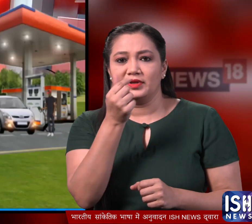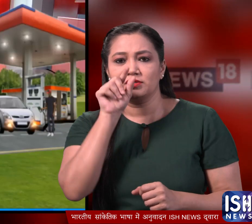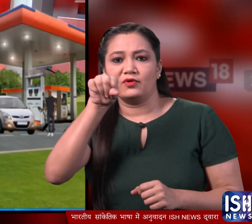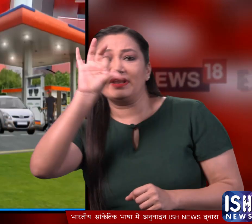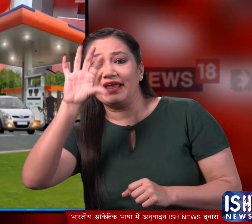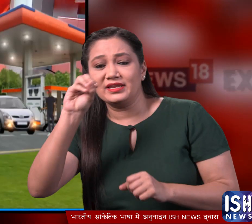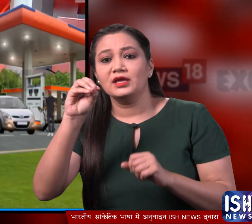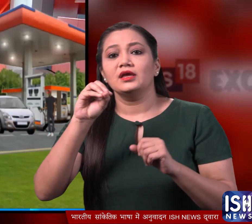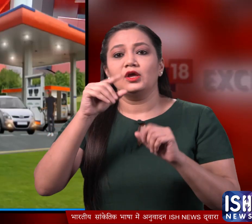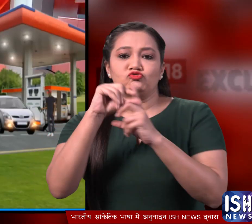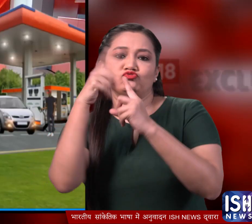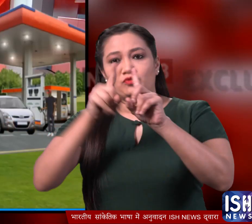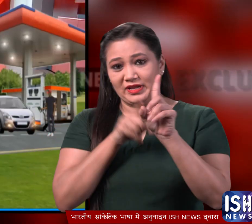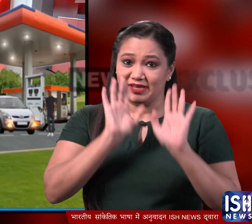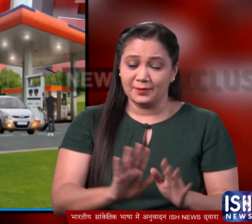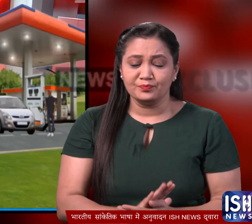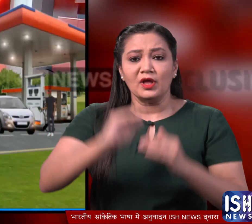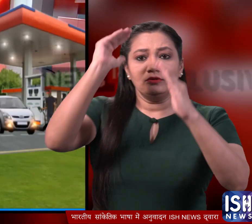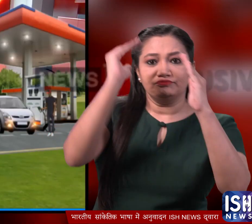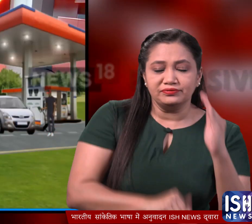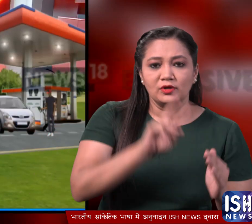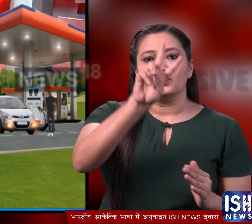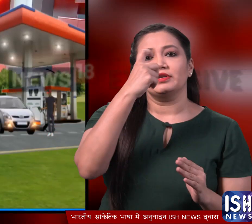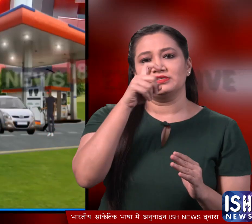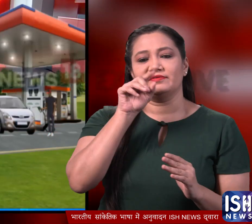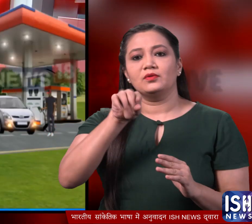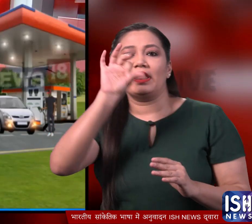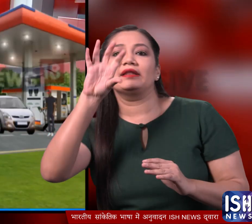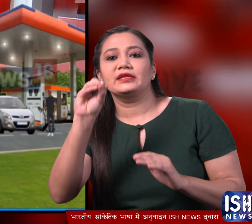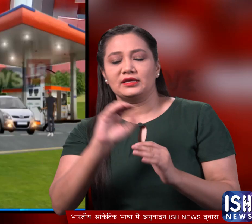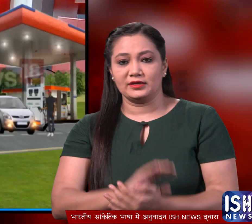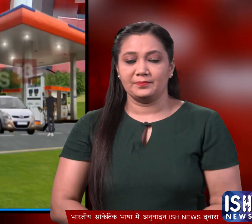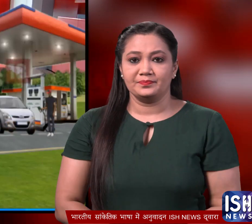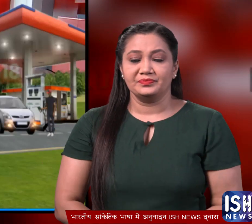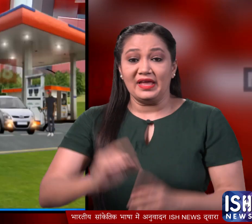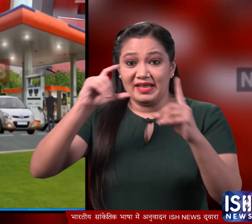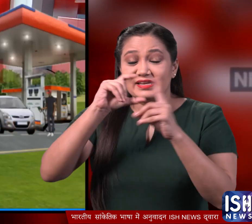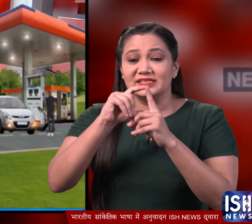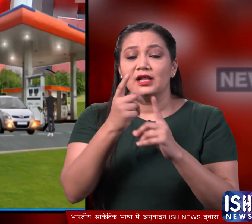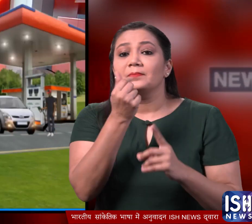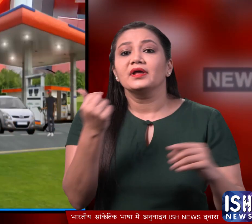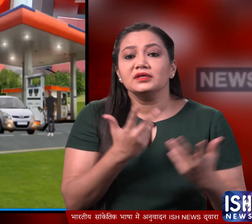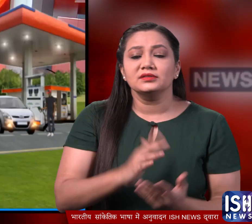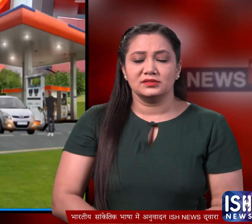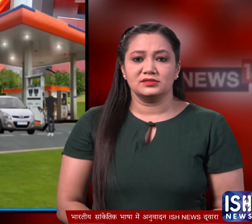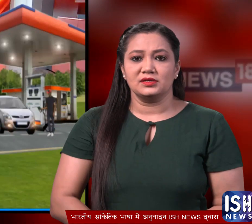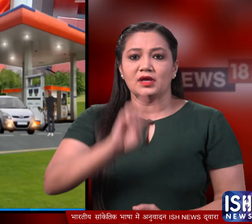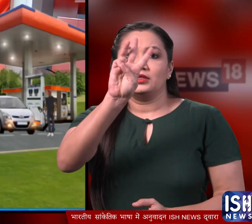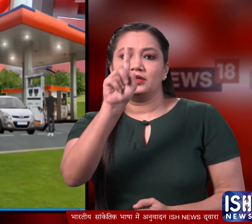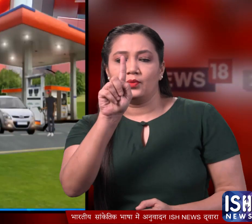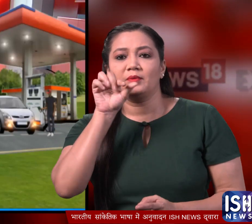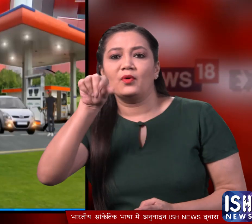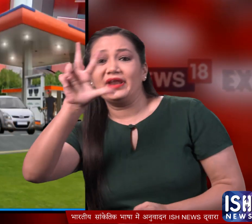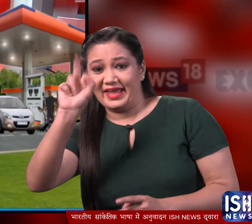90 پیسے ایکسائز ڈیوٹی لیتی جو کم ہو کر اب 27 روپے 90 پیسے ہو جائے گی جبکہ ڈیزل پر ابھی 31